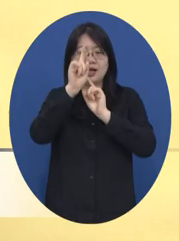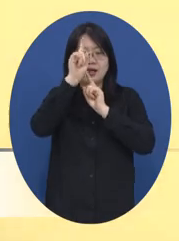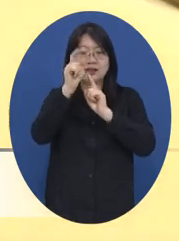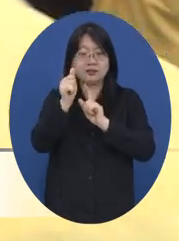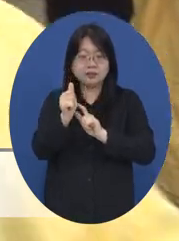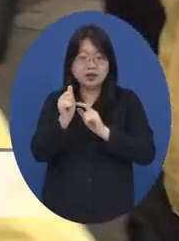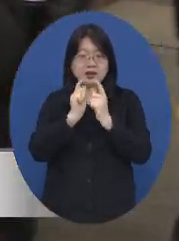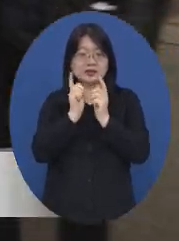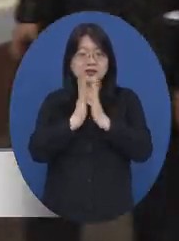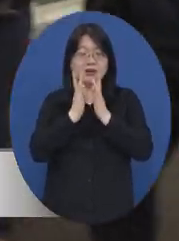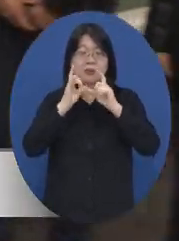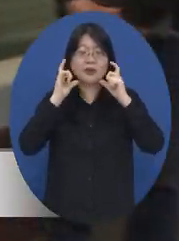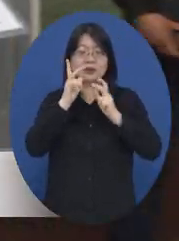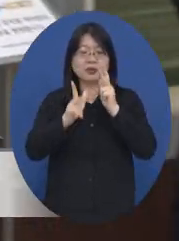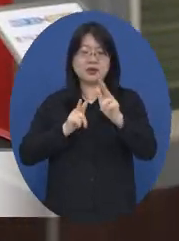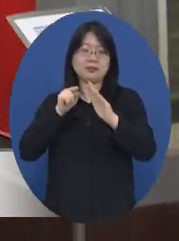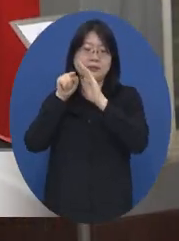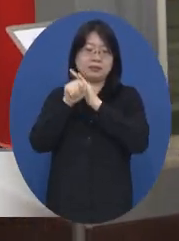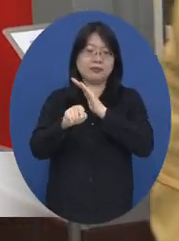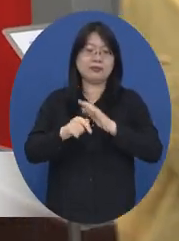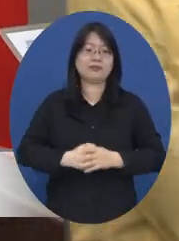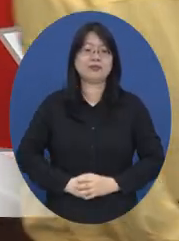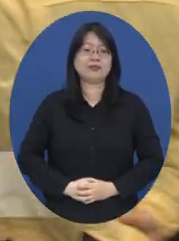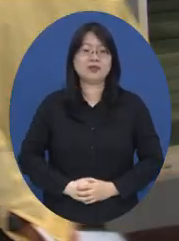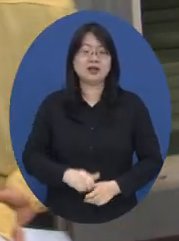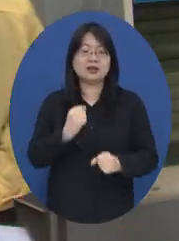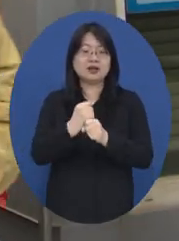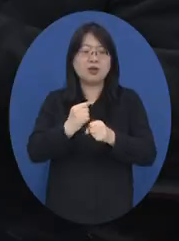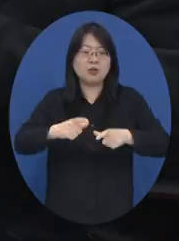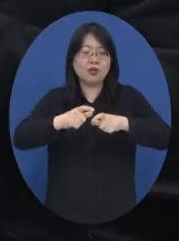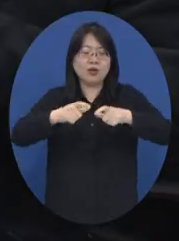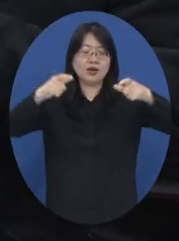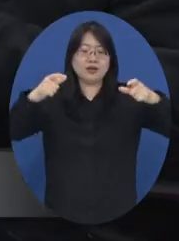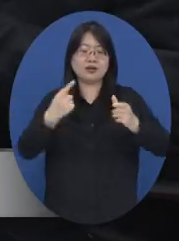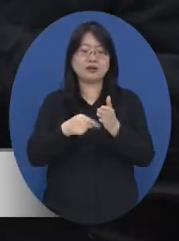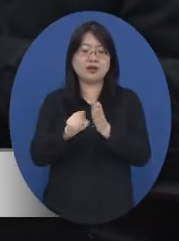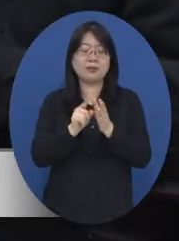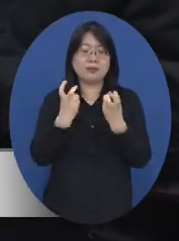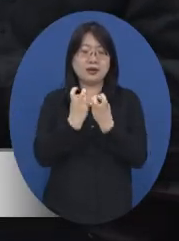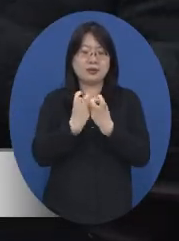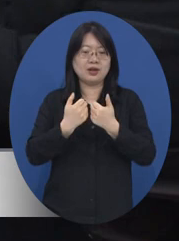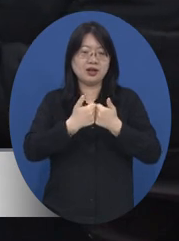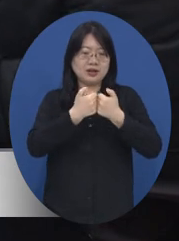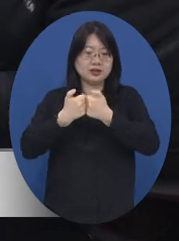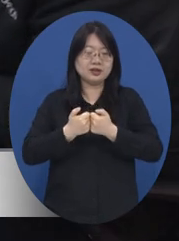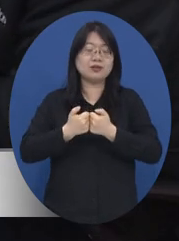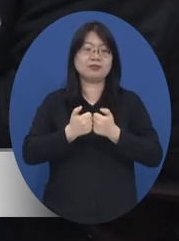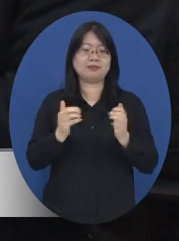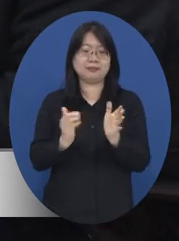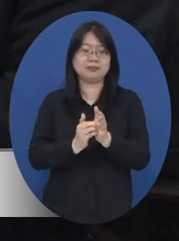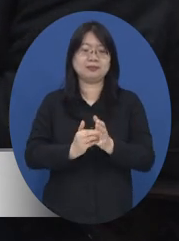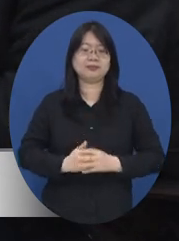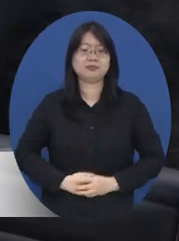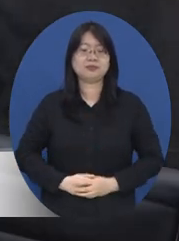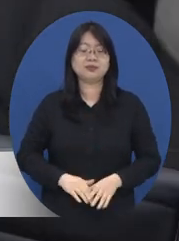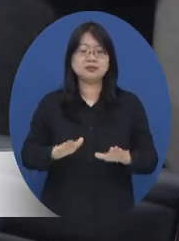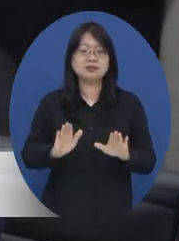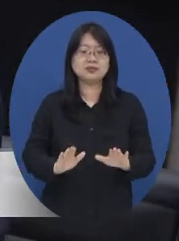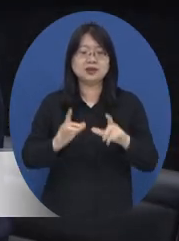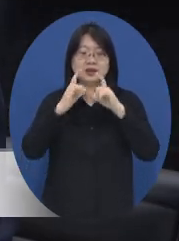위해 이제 면 경기도 지사가 직접 마스크 공장을 찾아갔습니다 생산 확대를 위한 방안에 대해 의견을